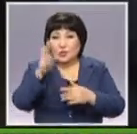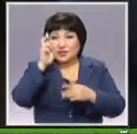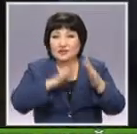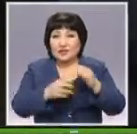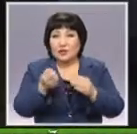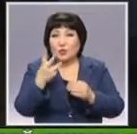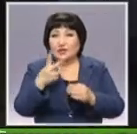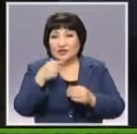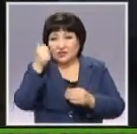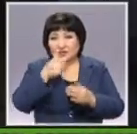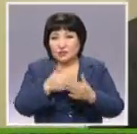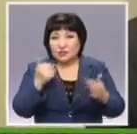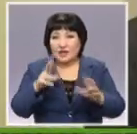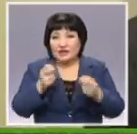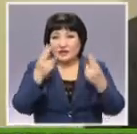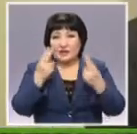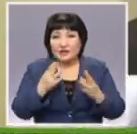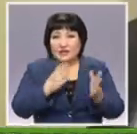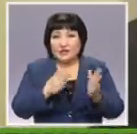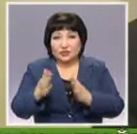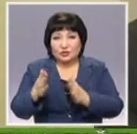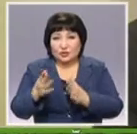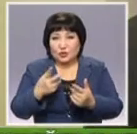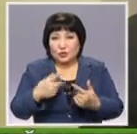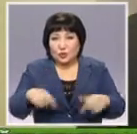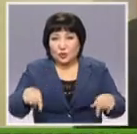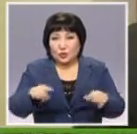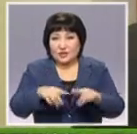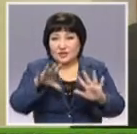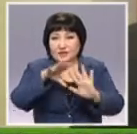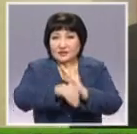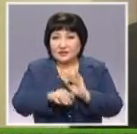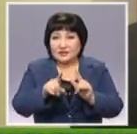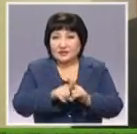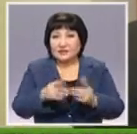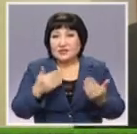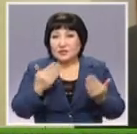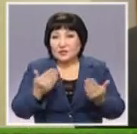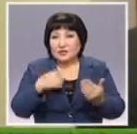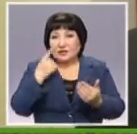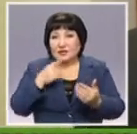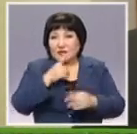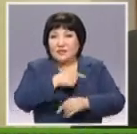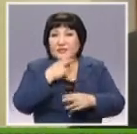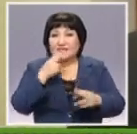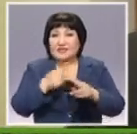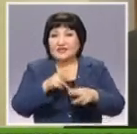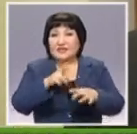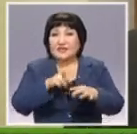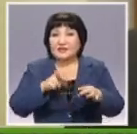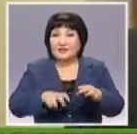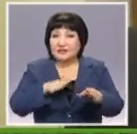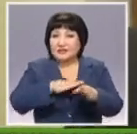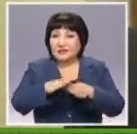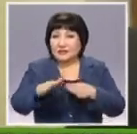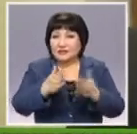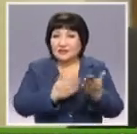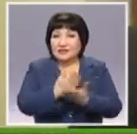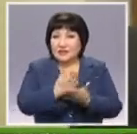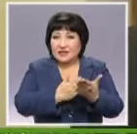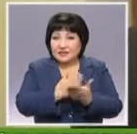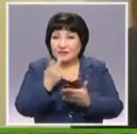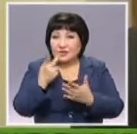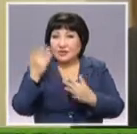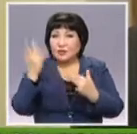бұрын арнайы жүйе енгізген. Говорили о командной работе. Біз бүгін мейірбикелерге дәрігерлер атқаратын қызметтің бір бөлігін